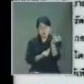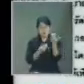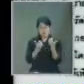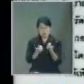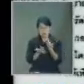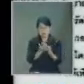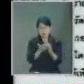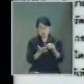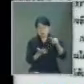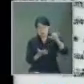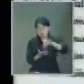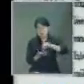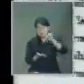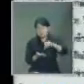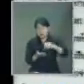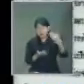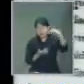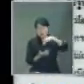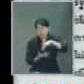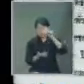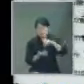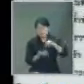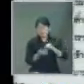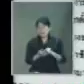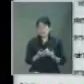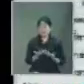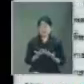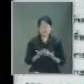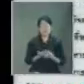านั่งเพลินนะเมื่อแต่พี่ปลายท่าน